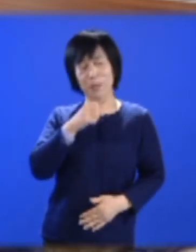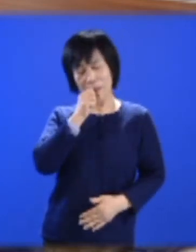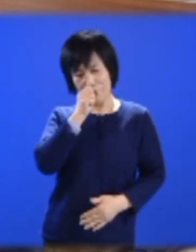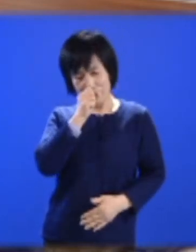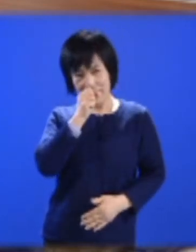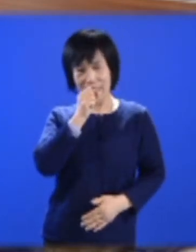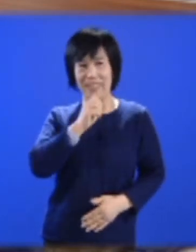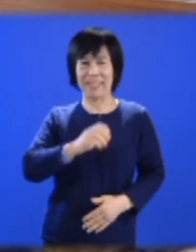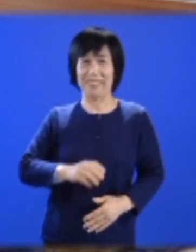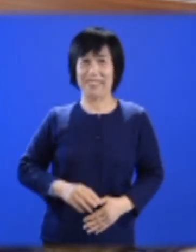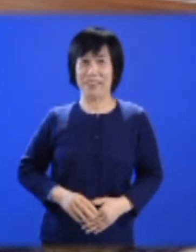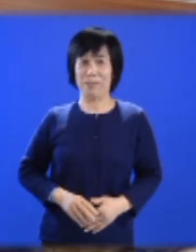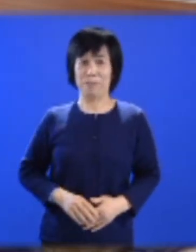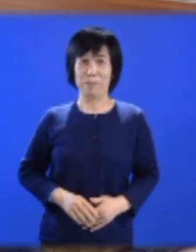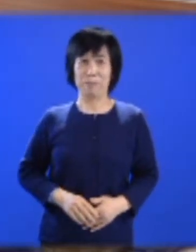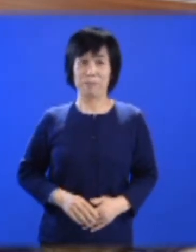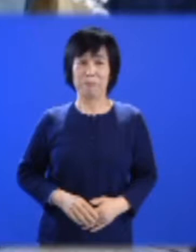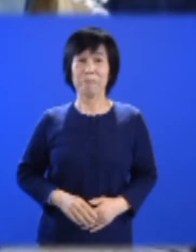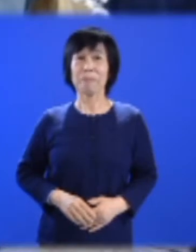さん。